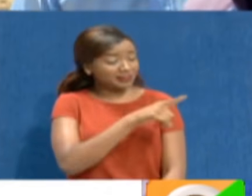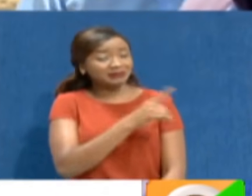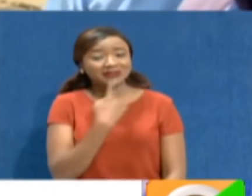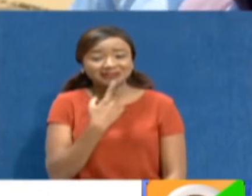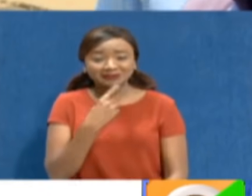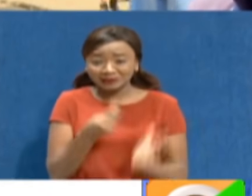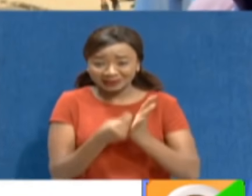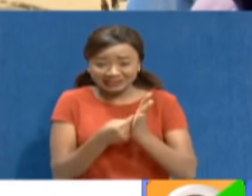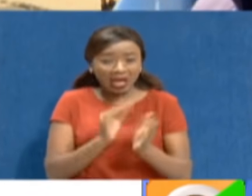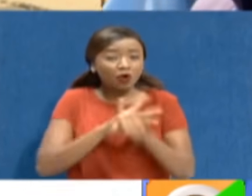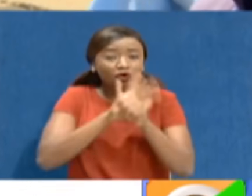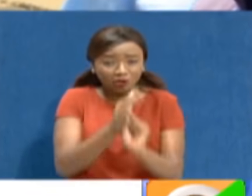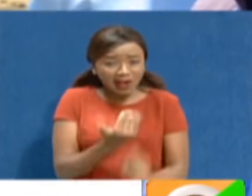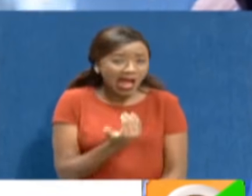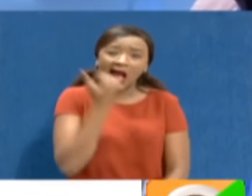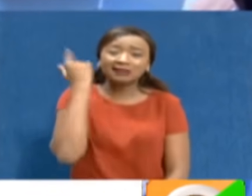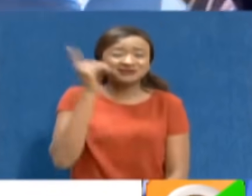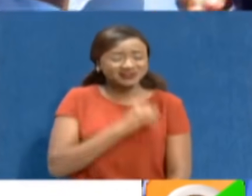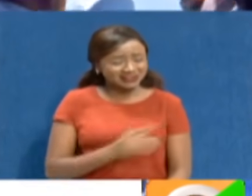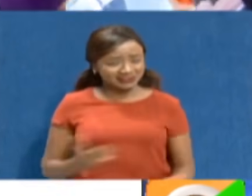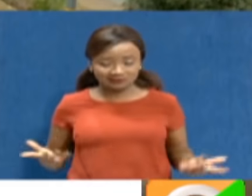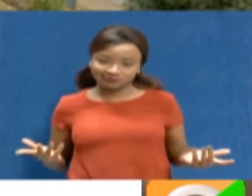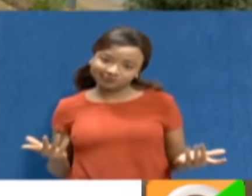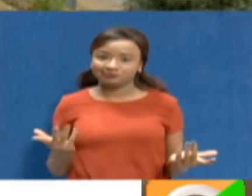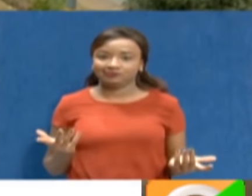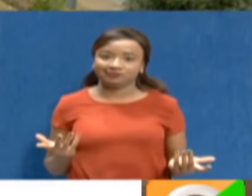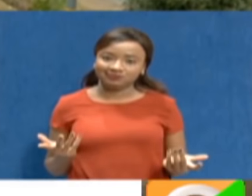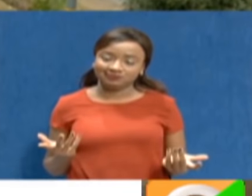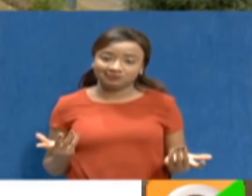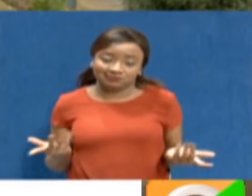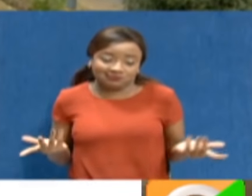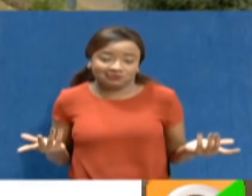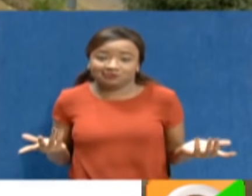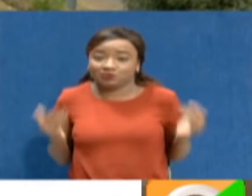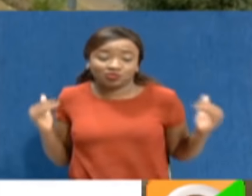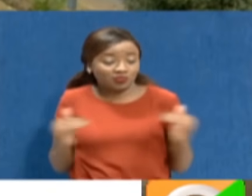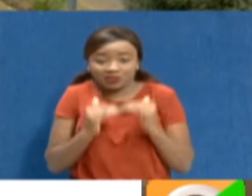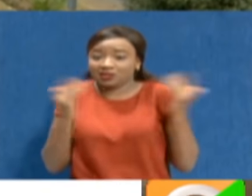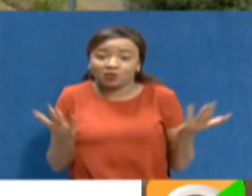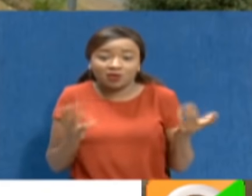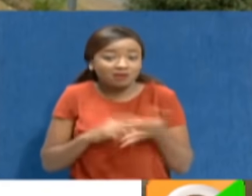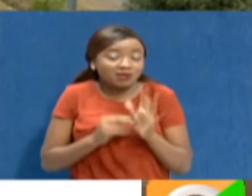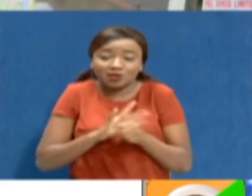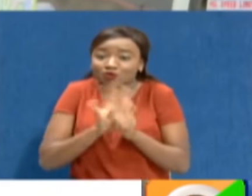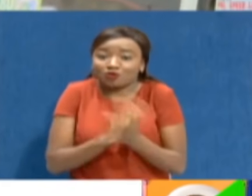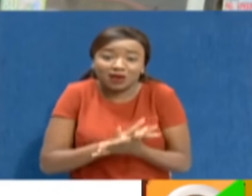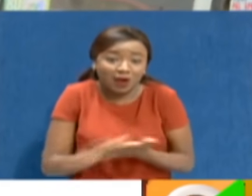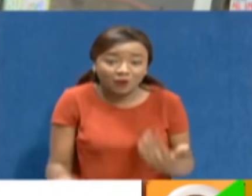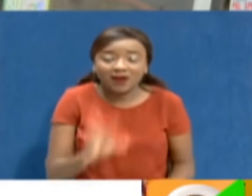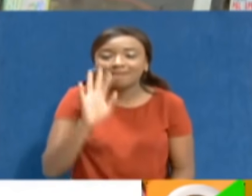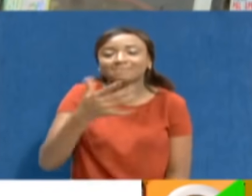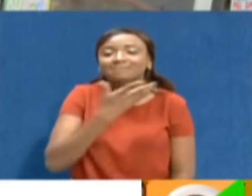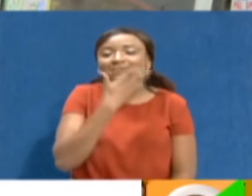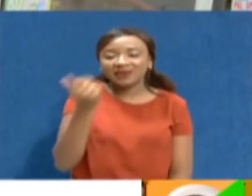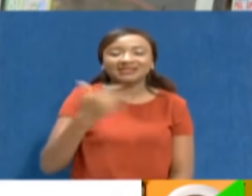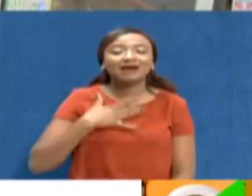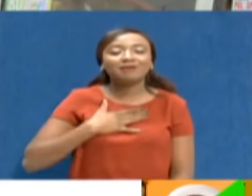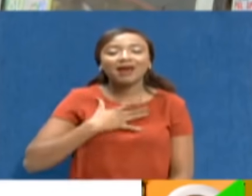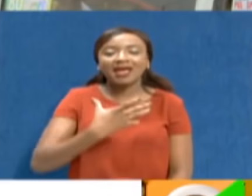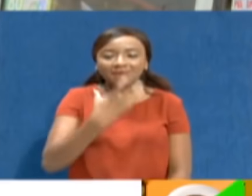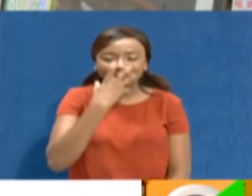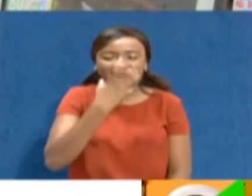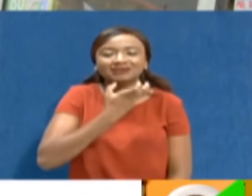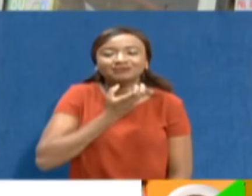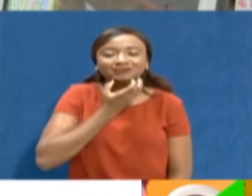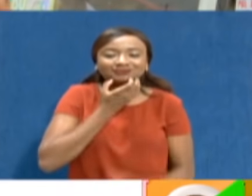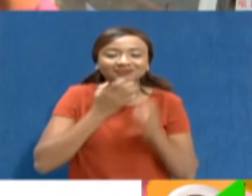mmesema imetumiwa vibaya au sio? Sivyo, hakuna COVID. Mi maski yangu wacha ikaa hapa ifunike